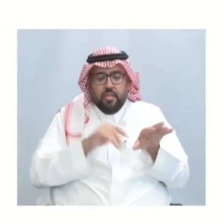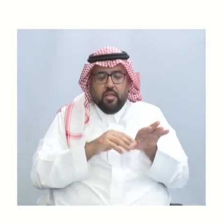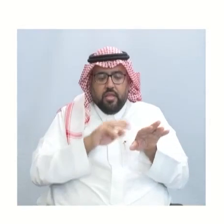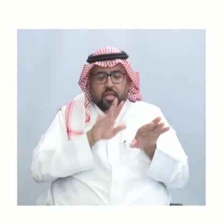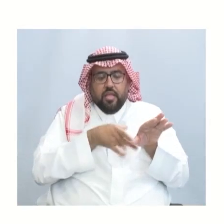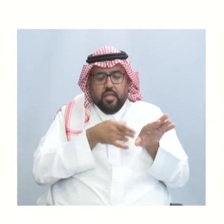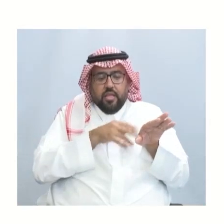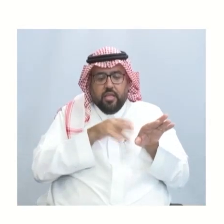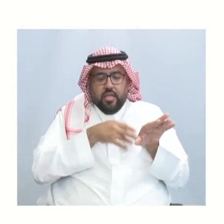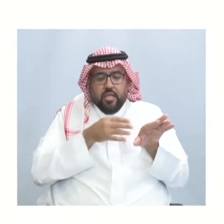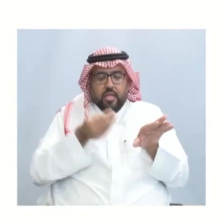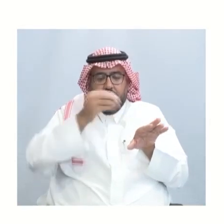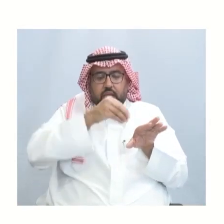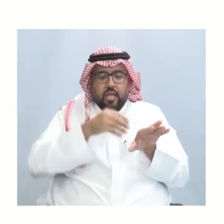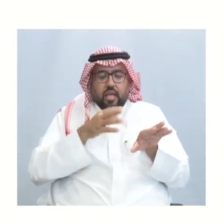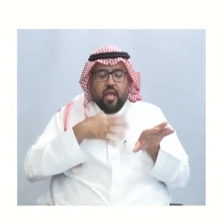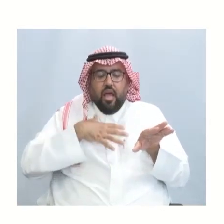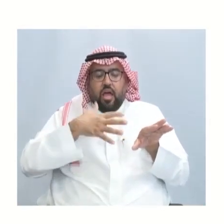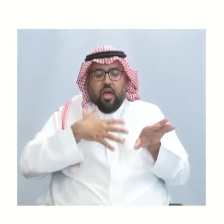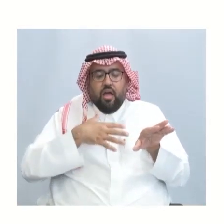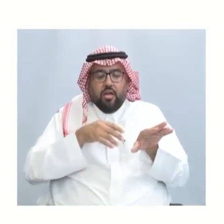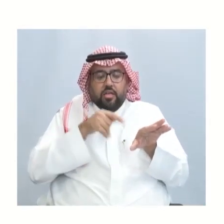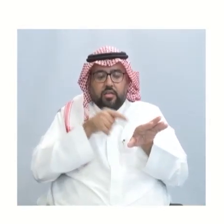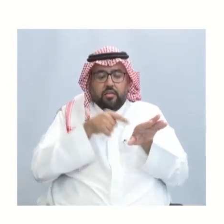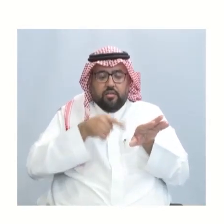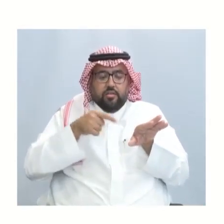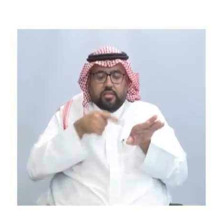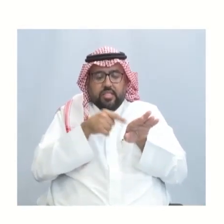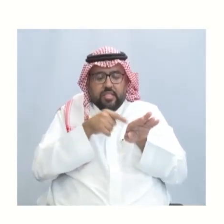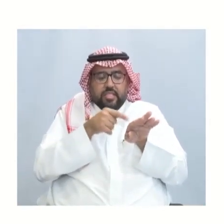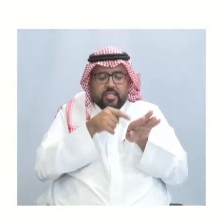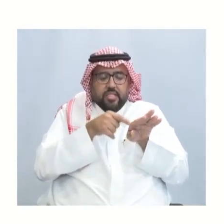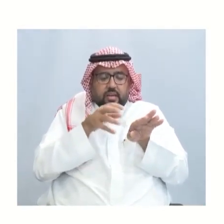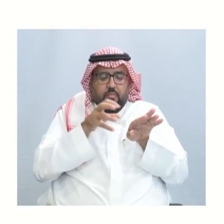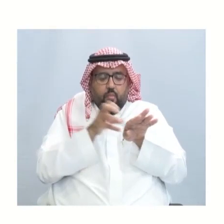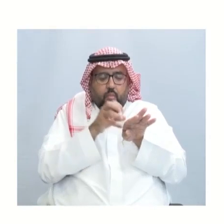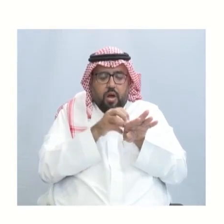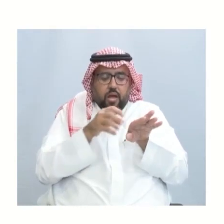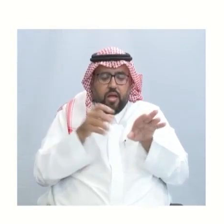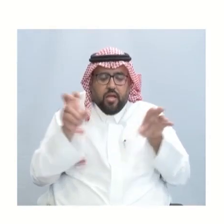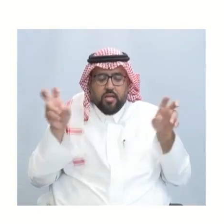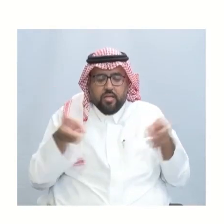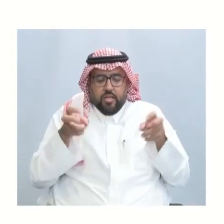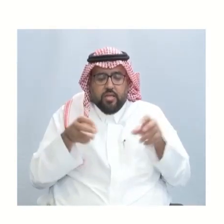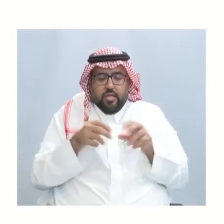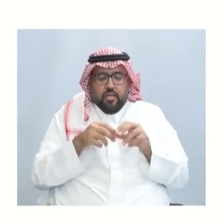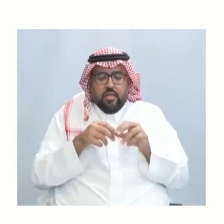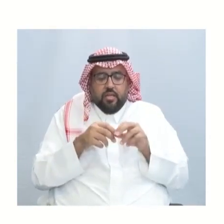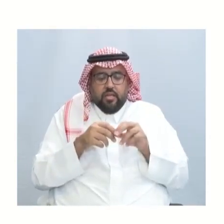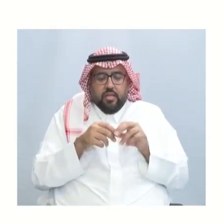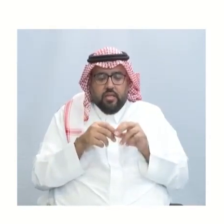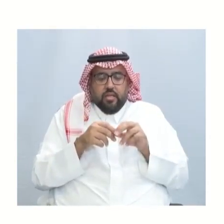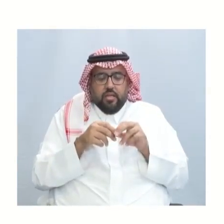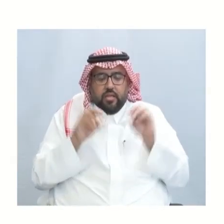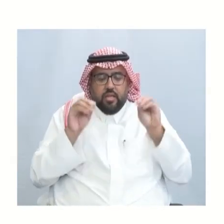المحيطي يتركب من قصبه هوائيه ذات اشواك تتفرع الى شيكات اصغر تتماسك معا بخطافات في الريش المحيطي بينما في